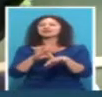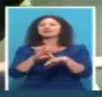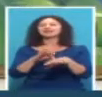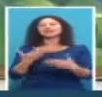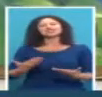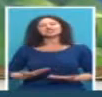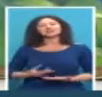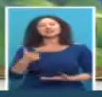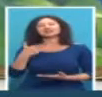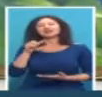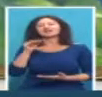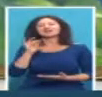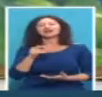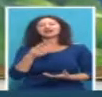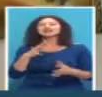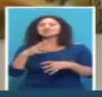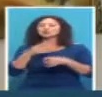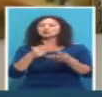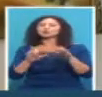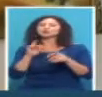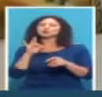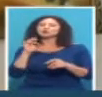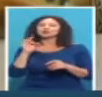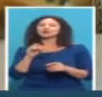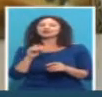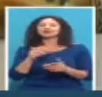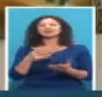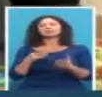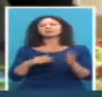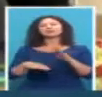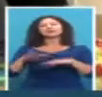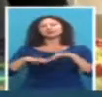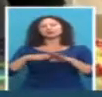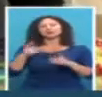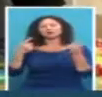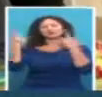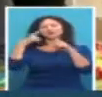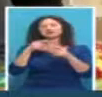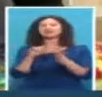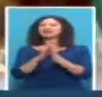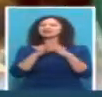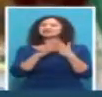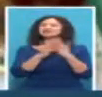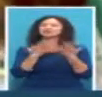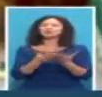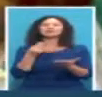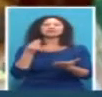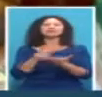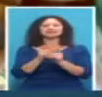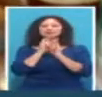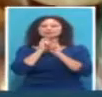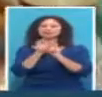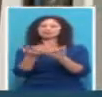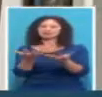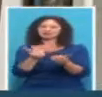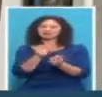«Живопись», «Графика», «Скульптура», «Декоративно-прикладное творчество». Участники за свой талант получили дипломы и ценные призы. Айнура Байгужина,